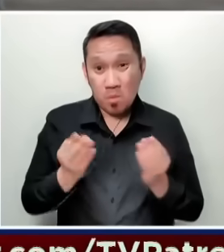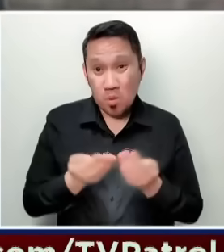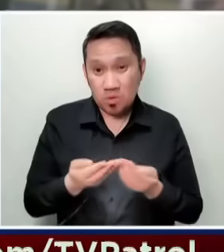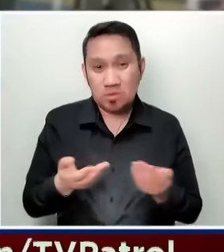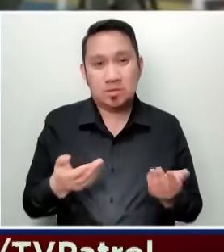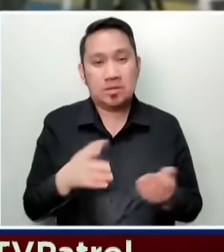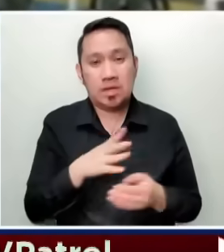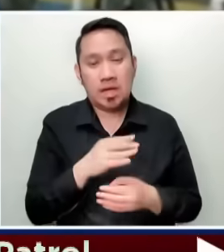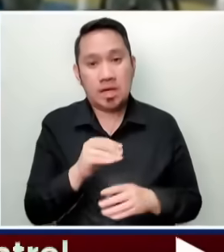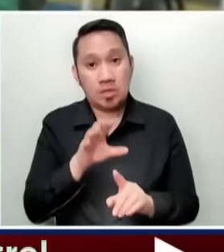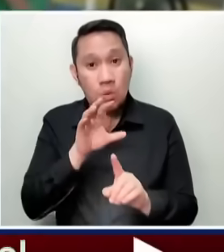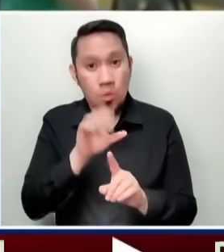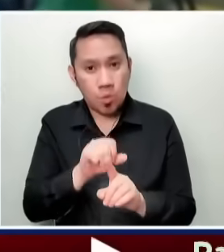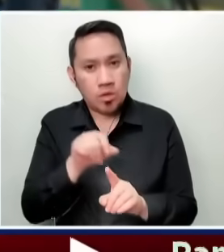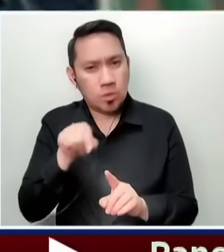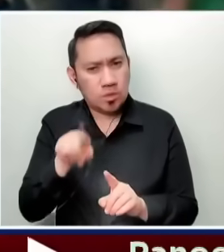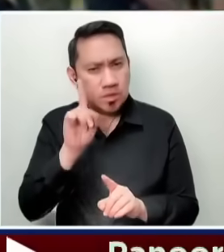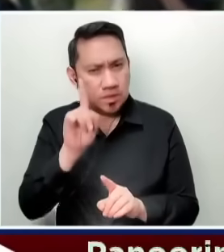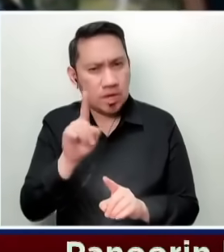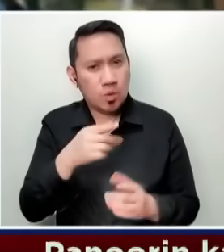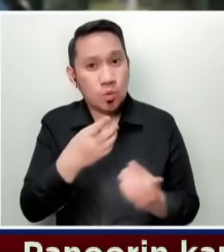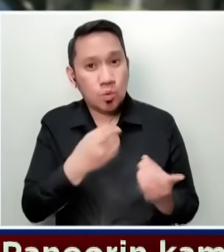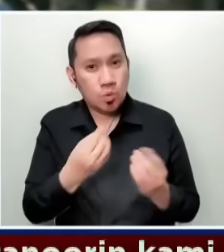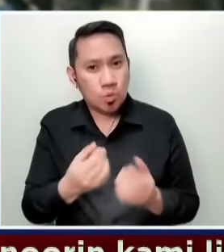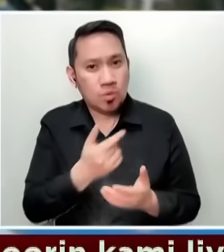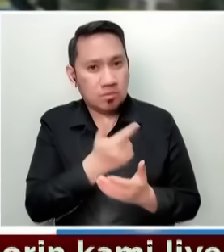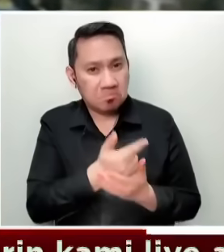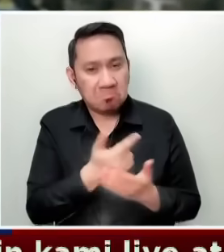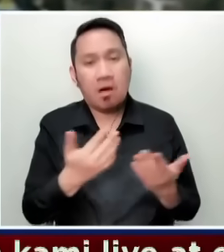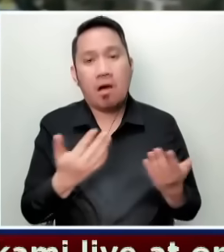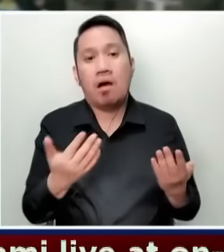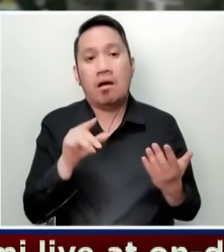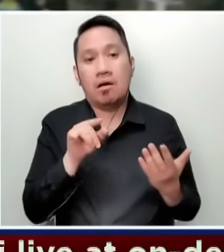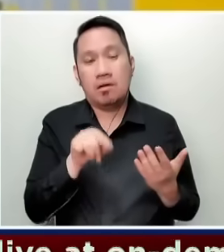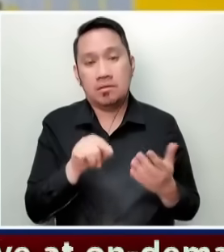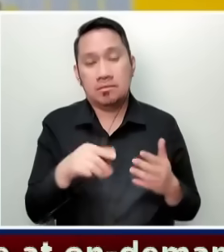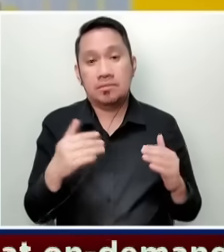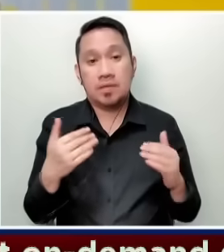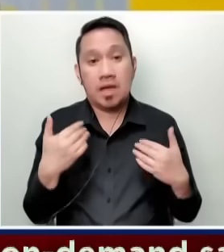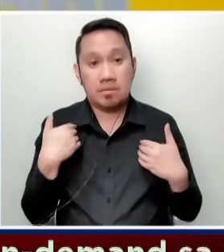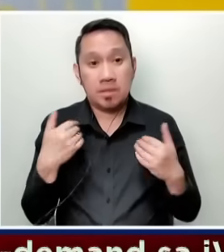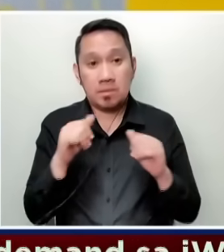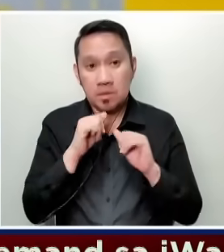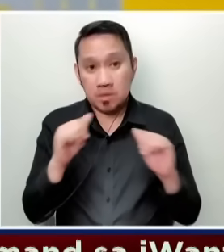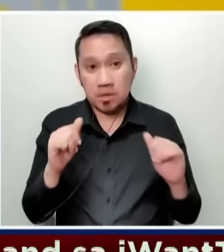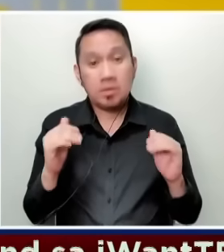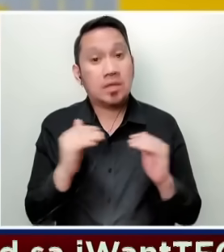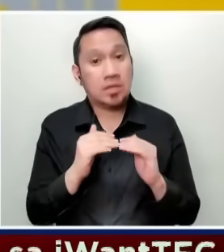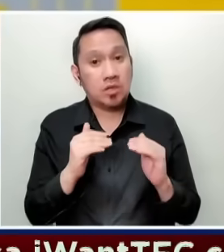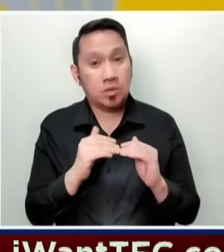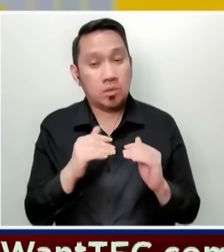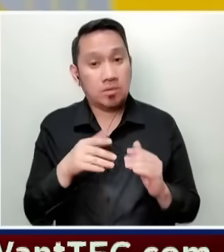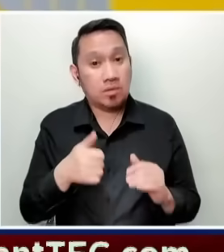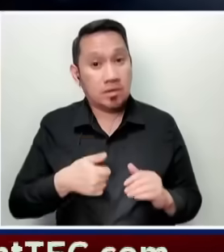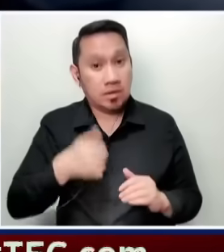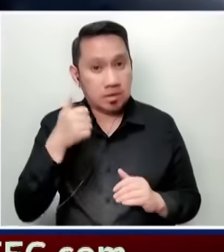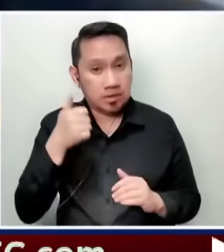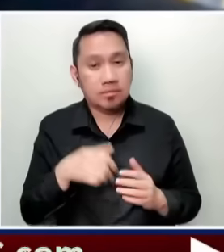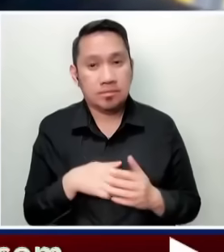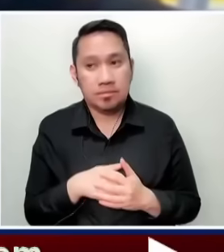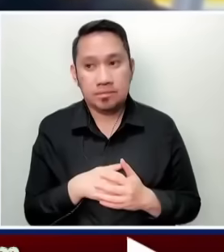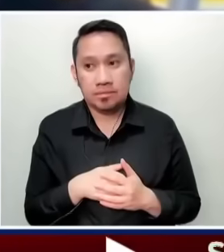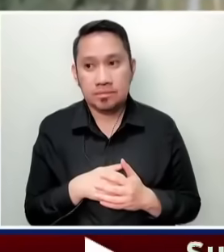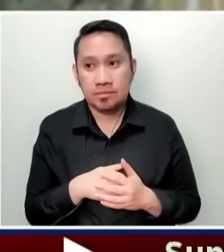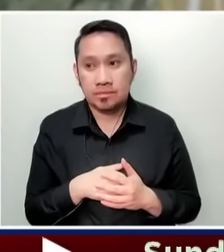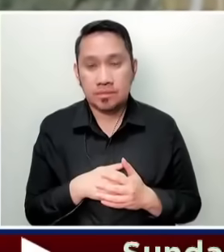sa mga namaril. Hinintay rin ang proklamasyon ng mga kandidatong tabla ang boto. Sa Barangay Buwadi, Amunta, Taraka,